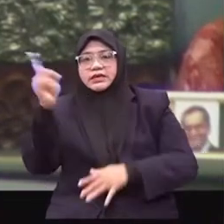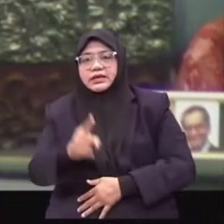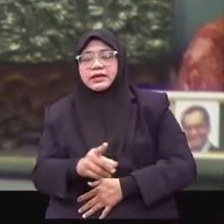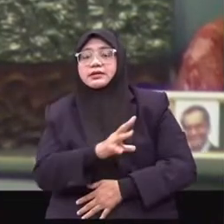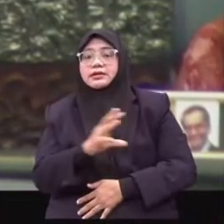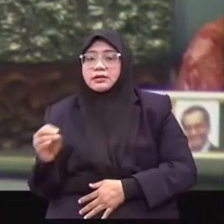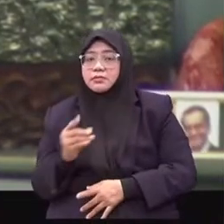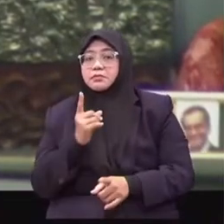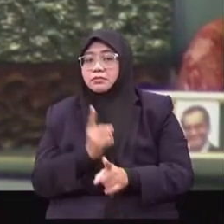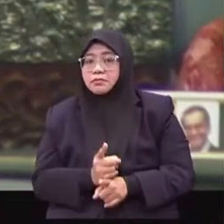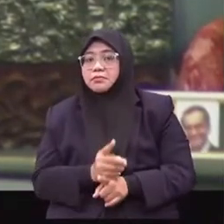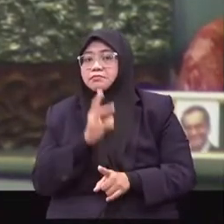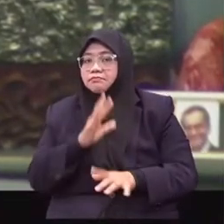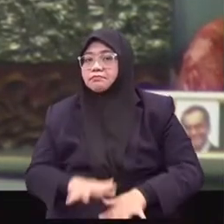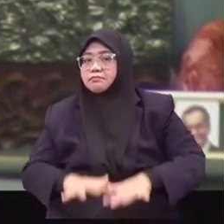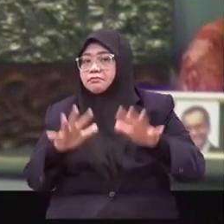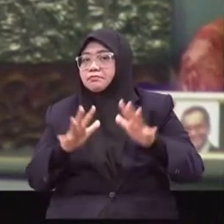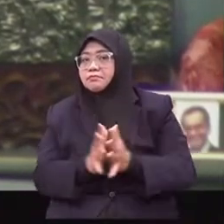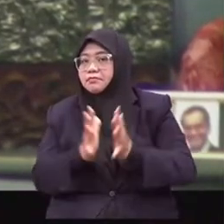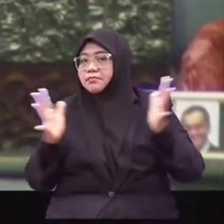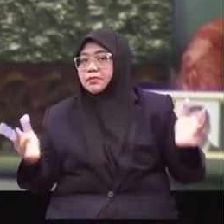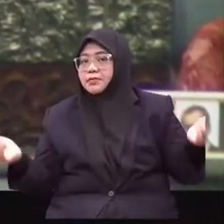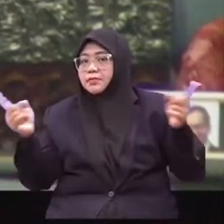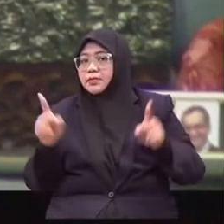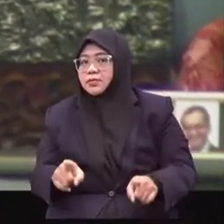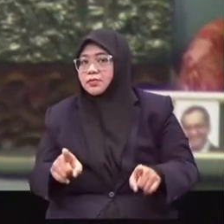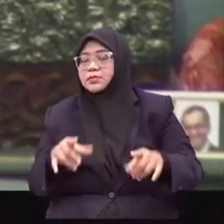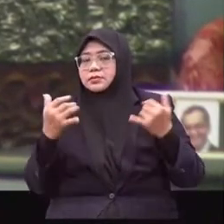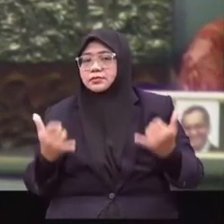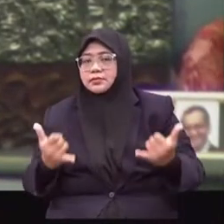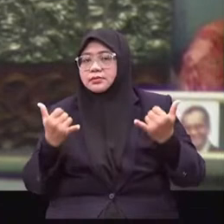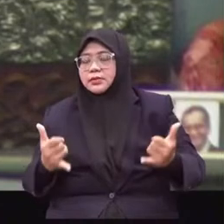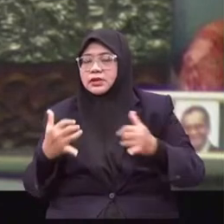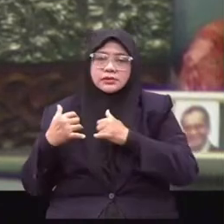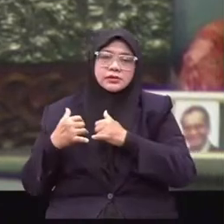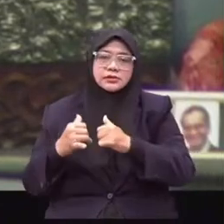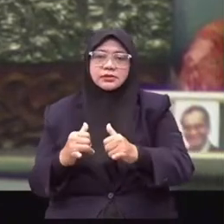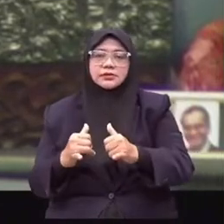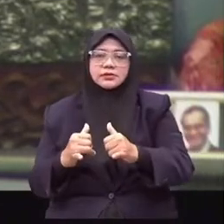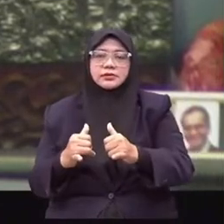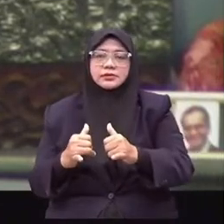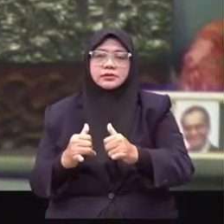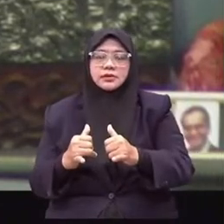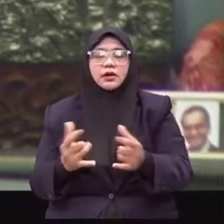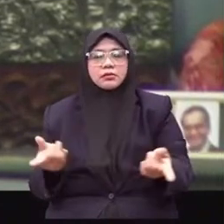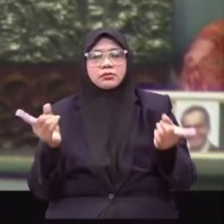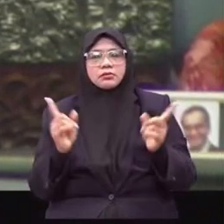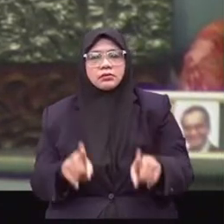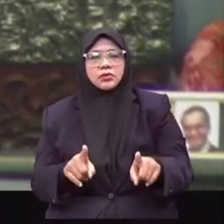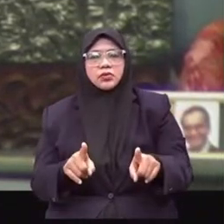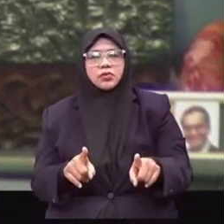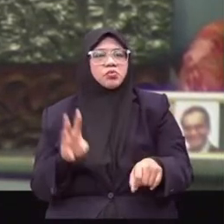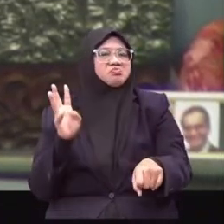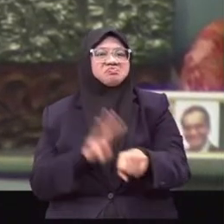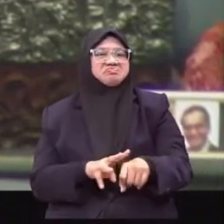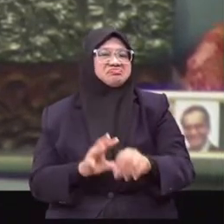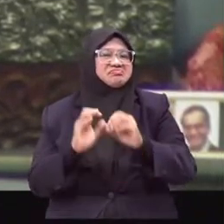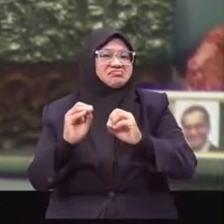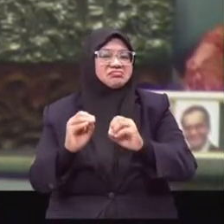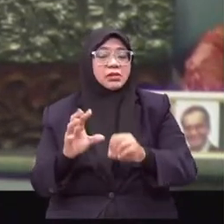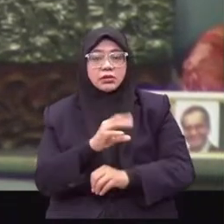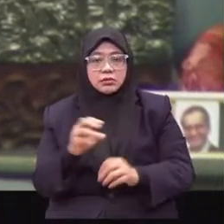rasanya banjir banjir besar yang berlaku sekarang masih lagi berlaku tanpa amaran